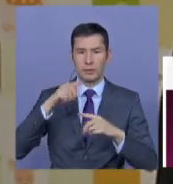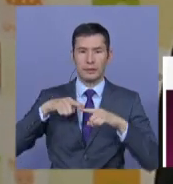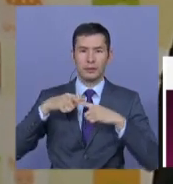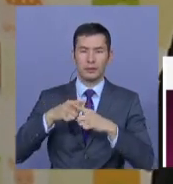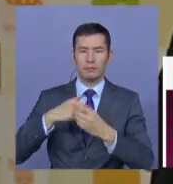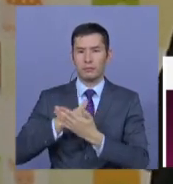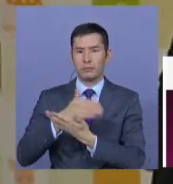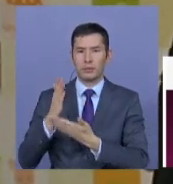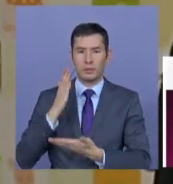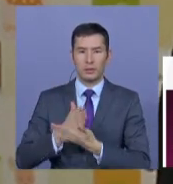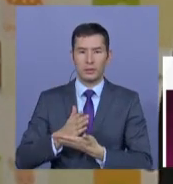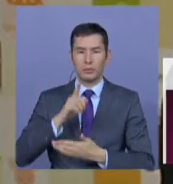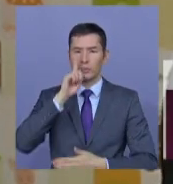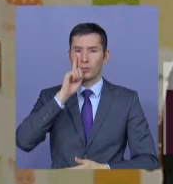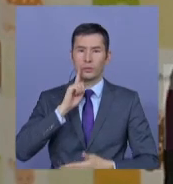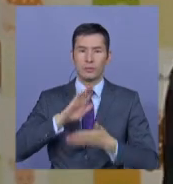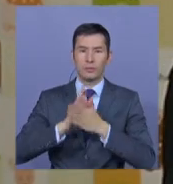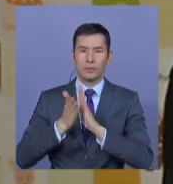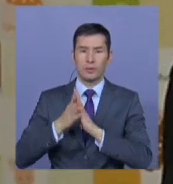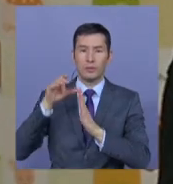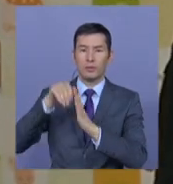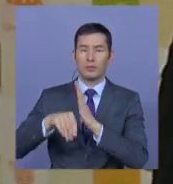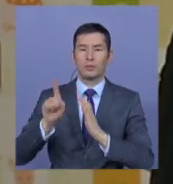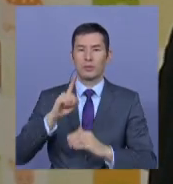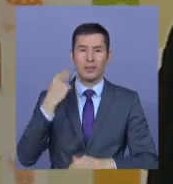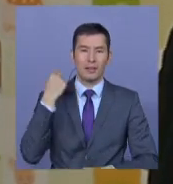Жаңа көрдіңіздер, ағылшын тілін үйретеді,